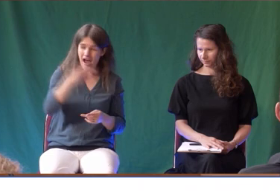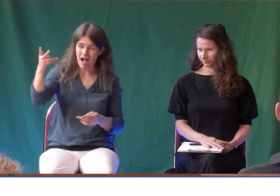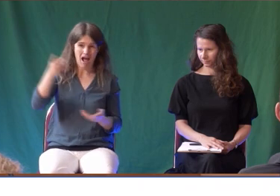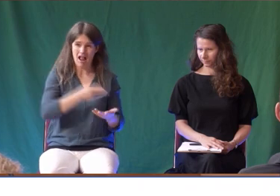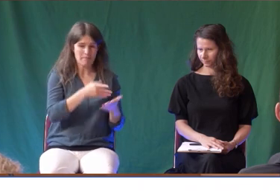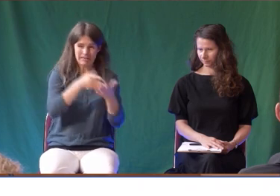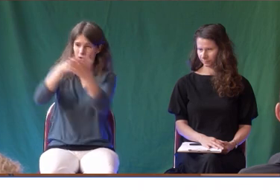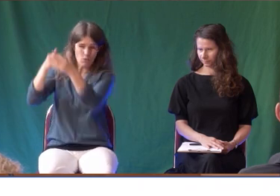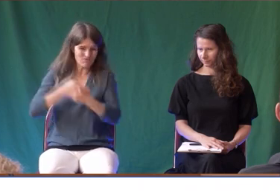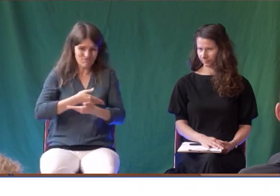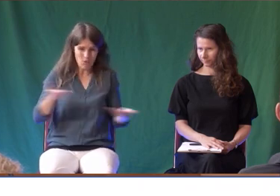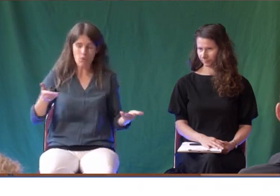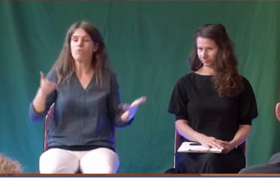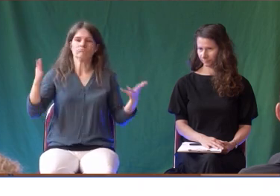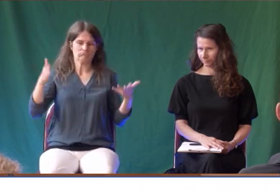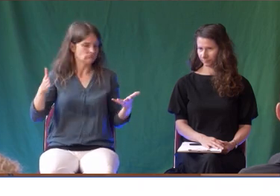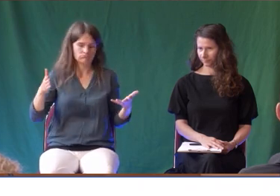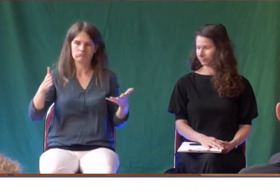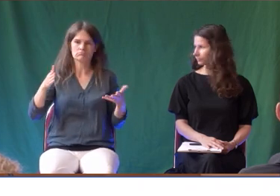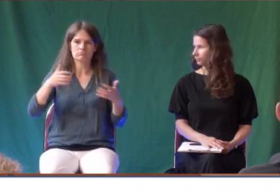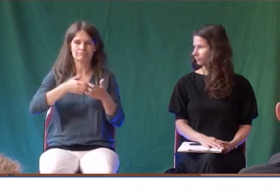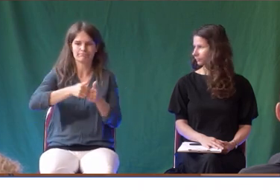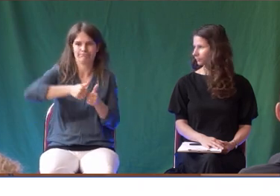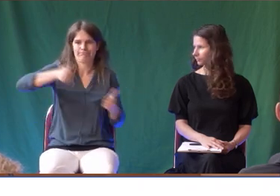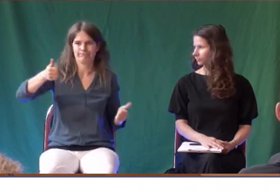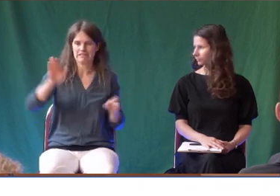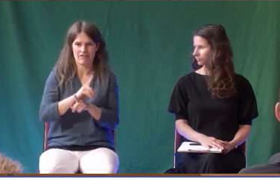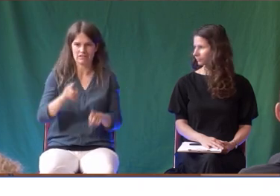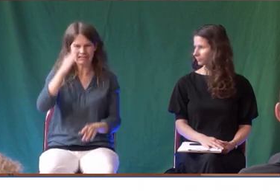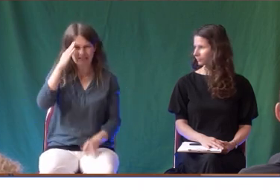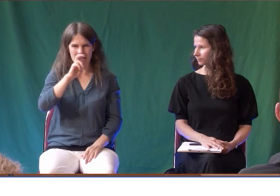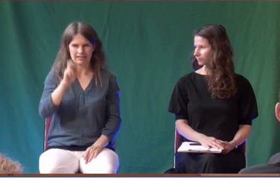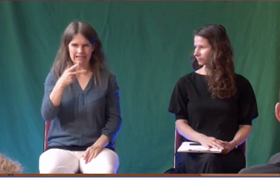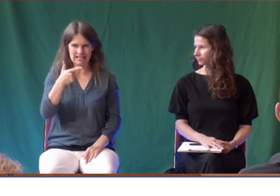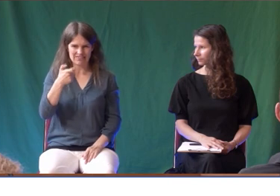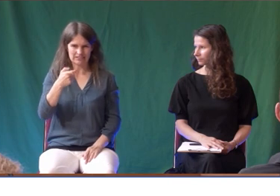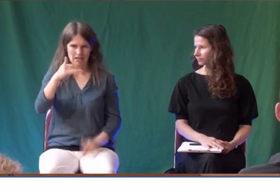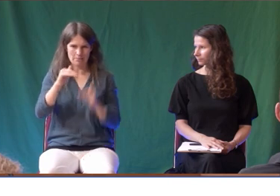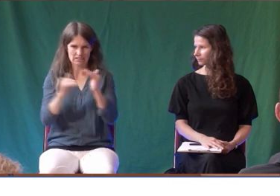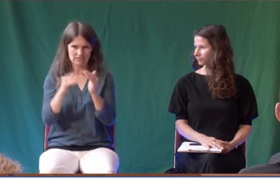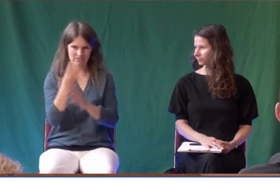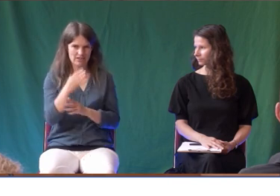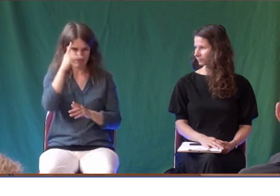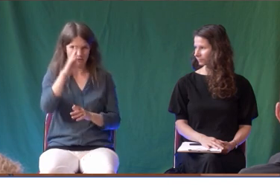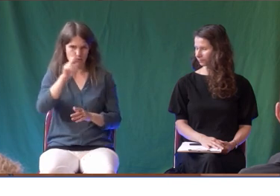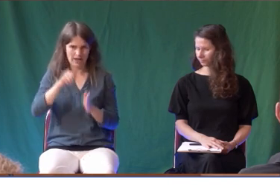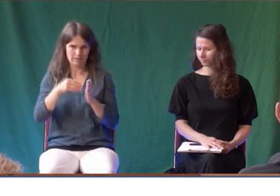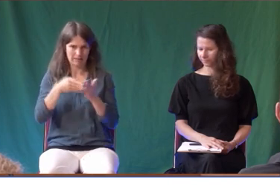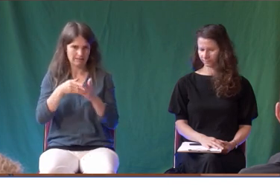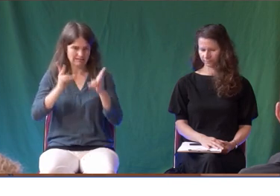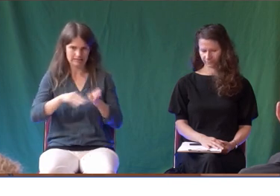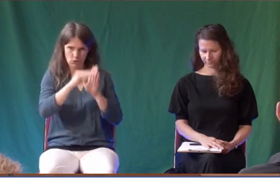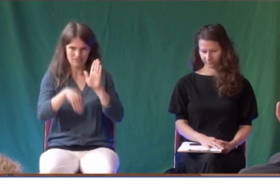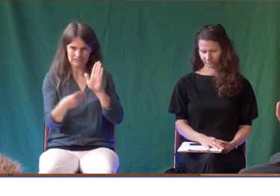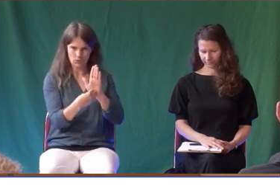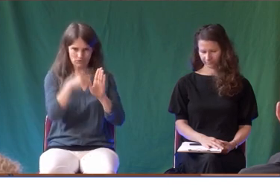das ist Artikel 23 Absatz 4 un Behindertenrechtskonvention ich will nicht den gesamten Artikel zitieren aber das Recht eine Familie